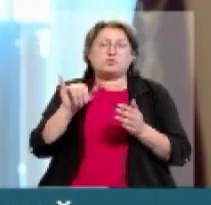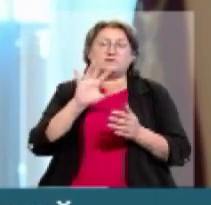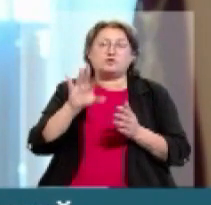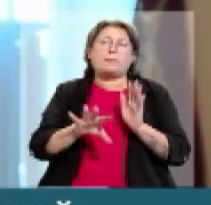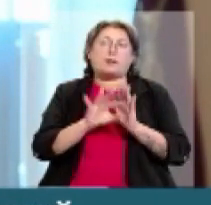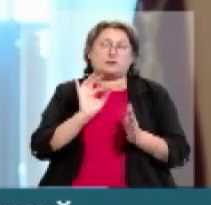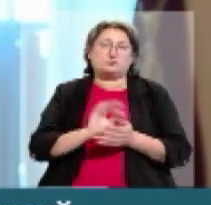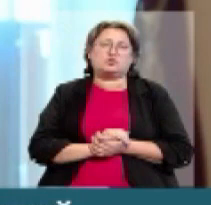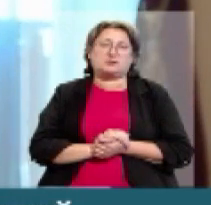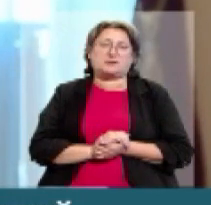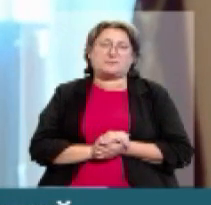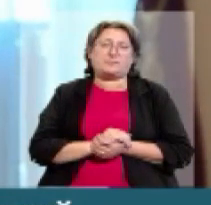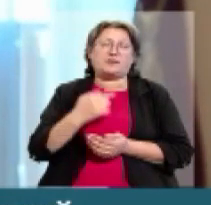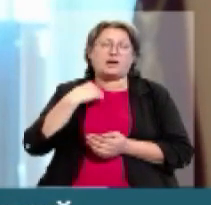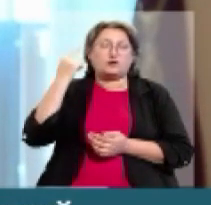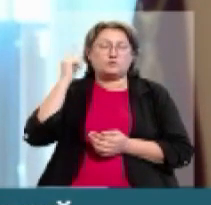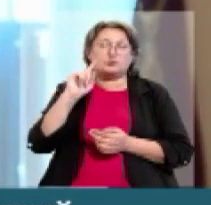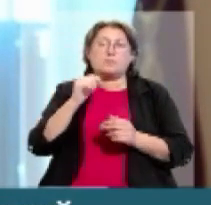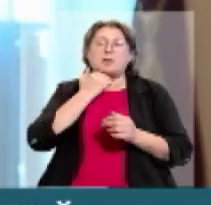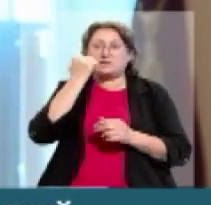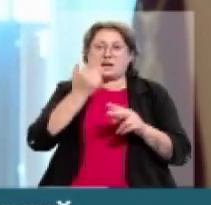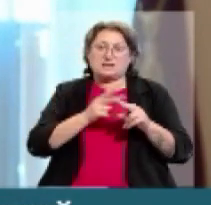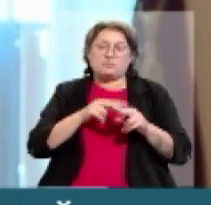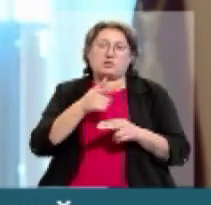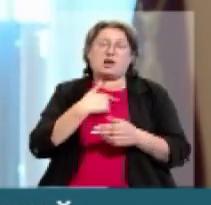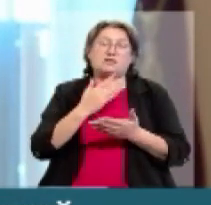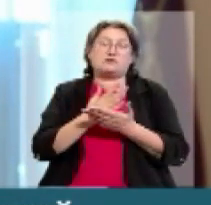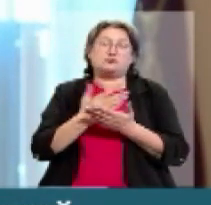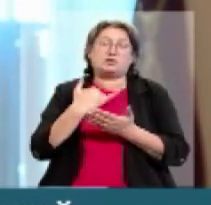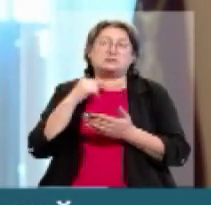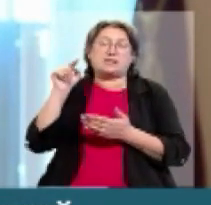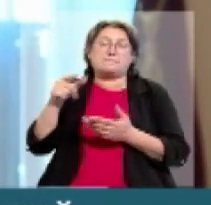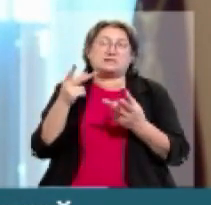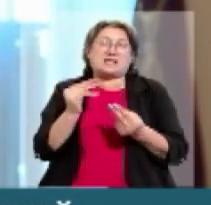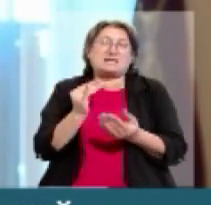все получится. И я думаю, что именно благодаря этому я нахожусь сейчас там, где я